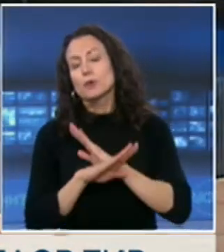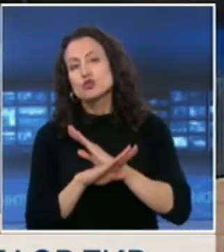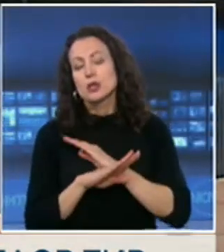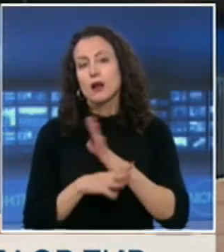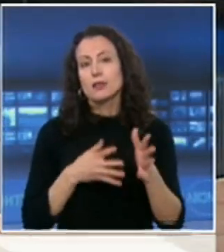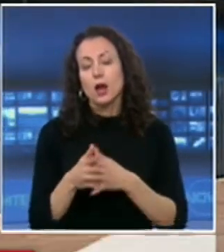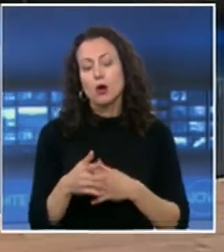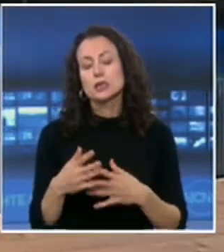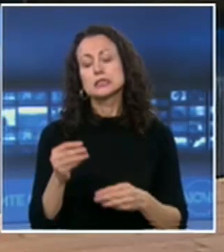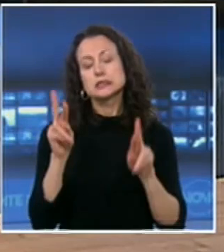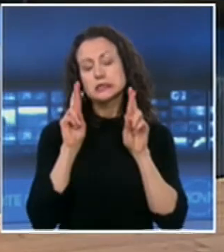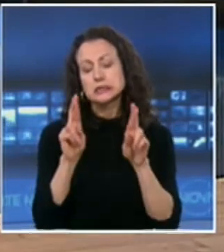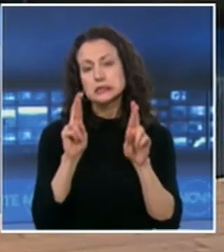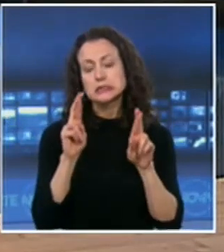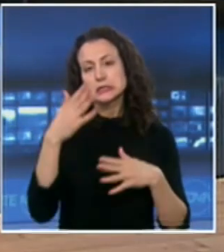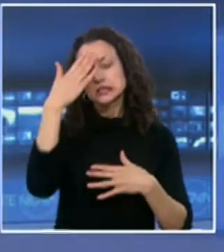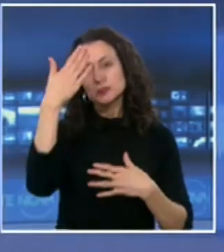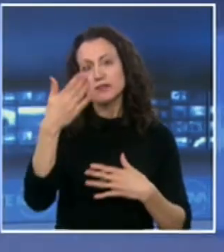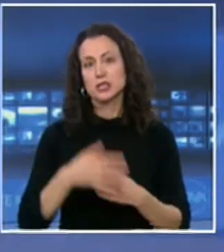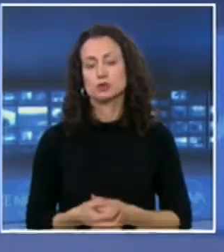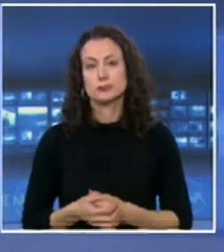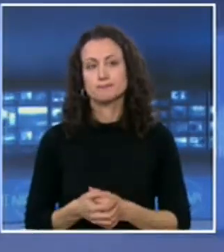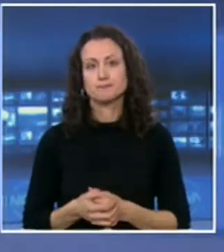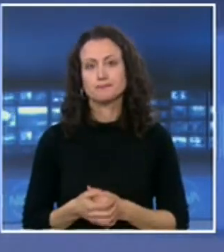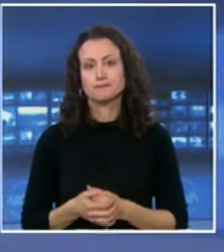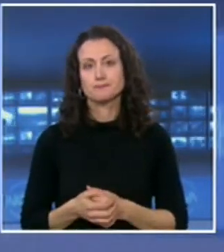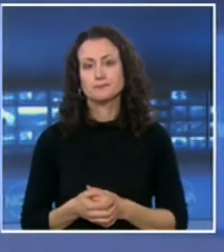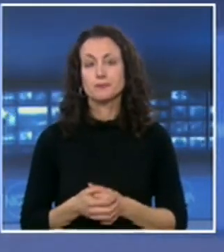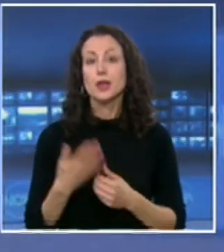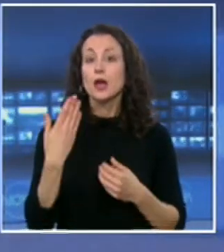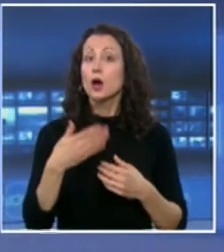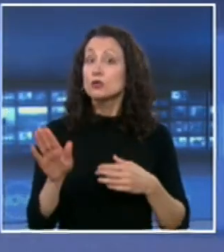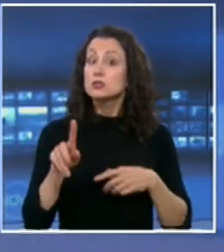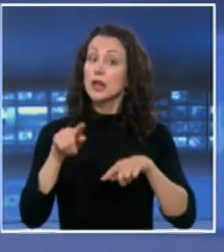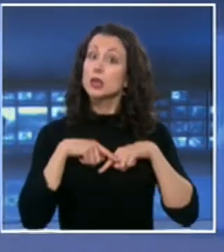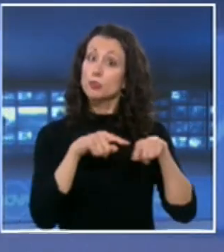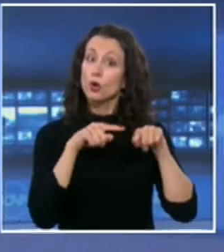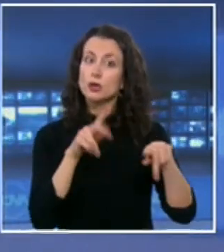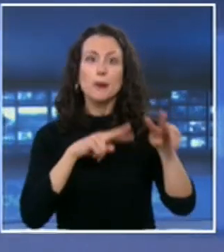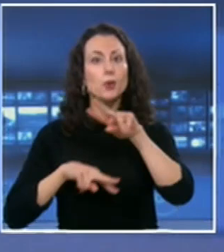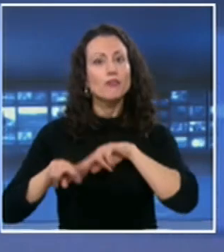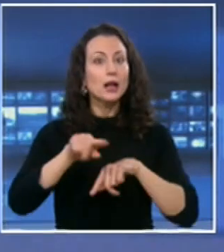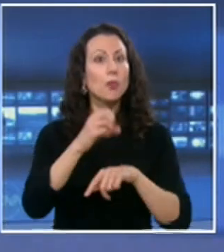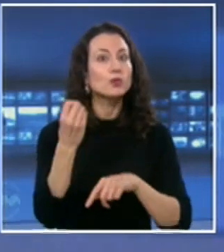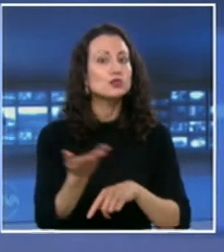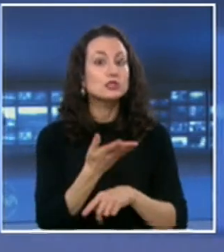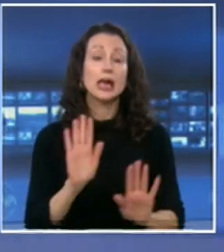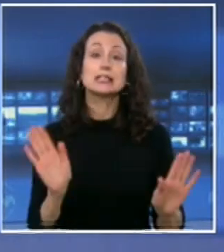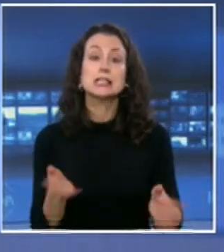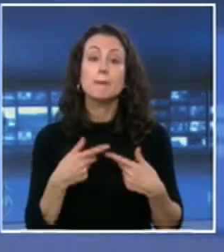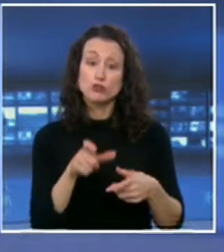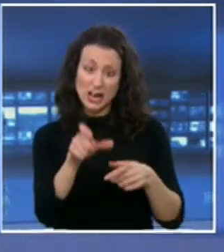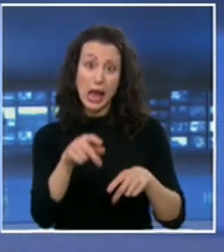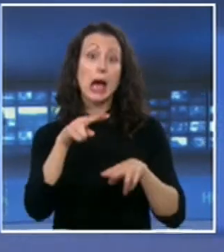за този трагичен случай в Пловдив. А освен прокуратурата, проверка по случая започнаха и самата болница,